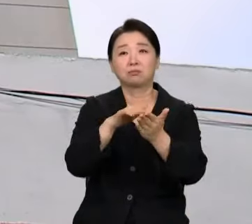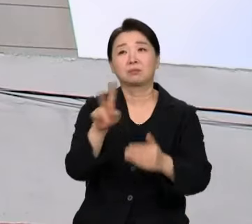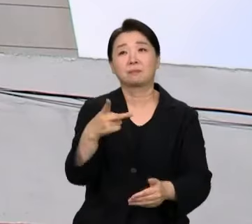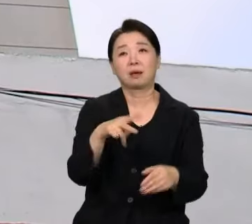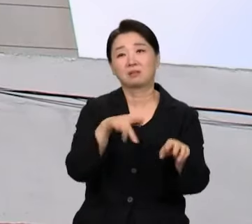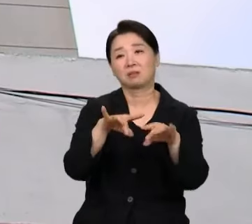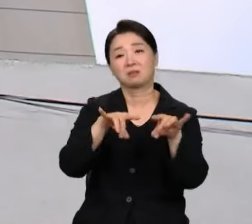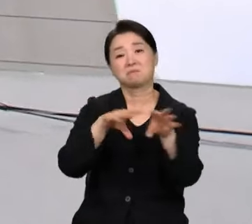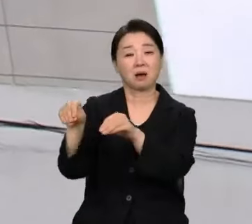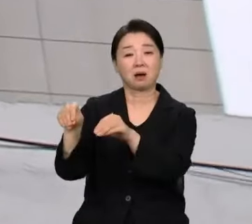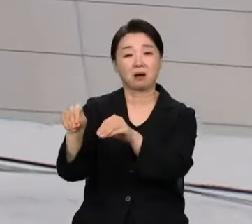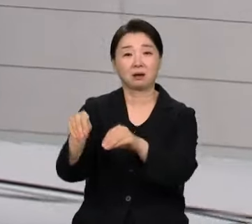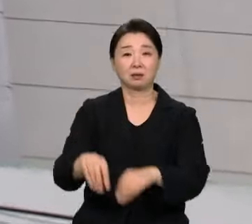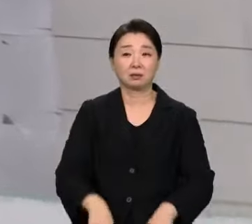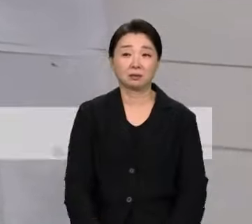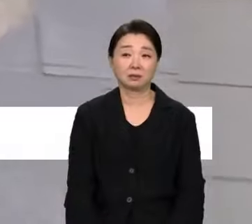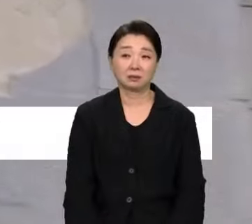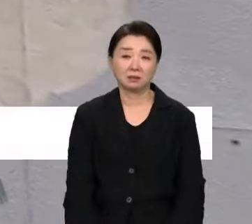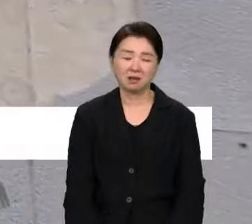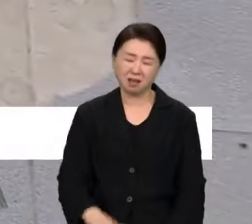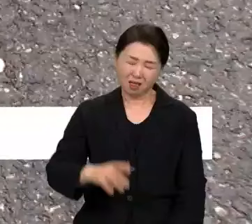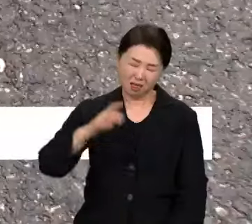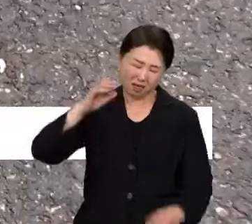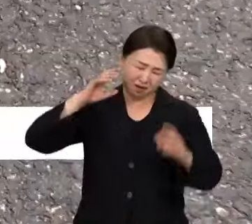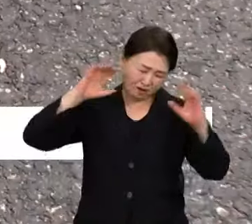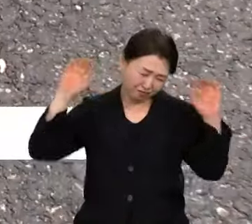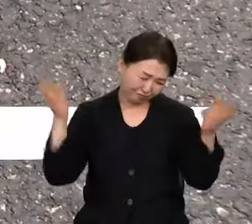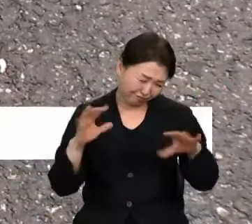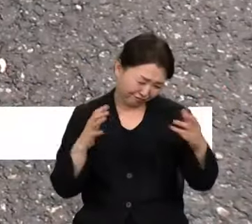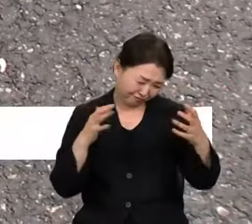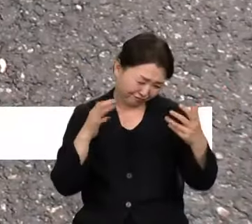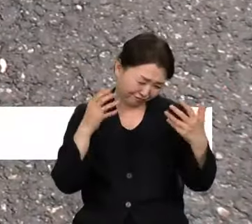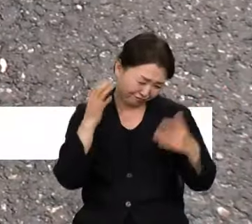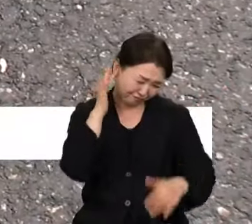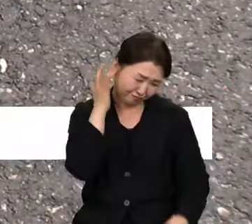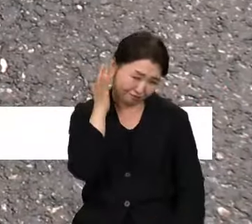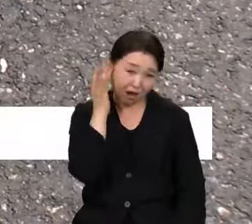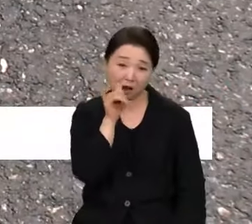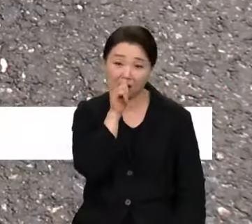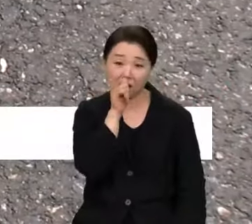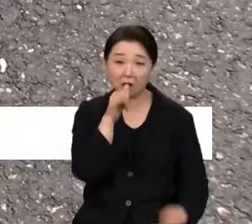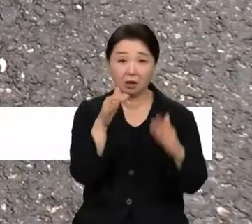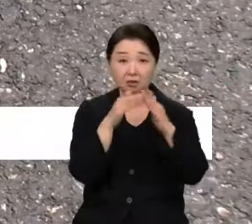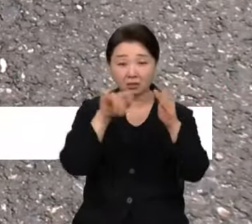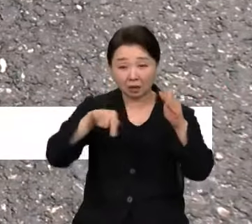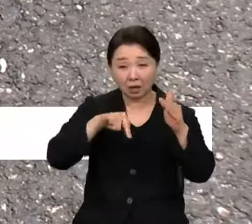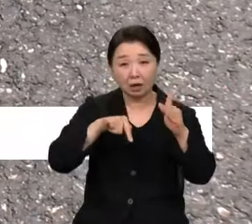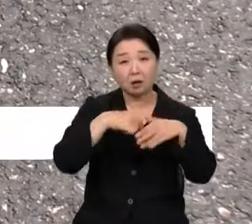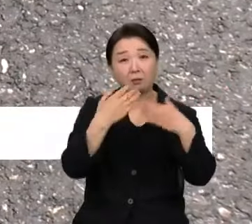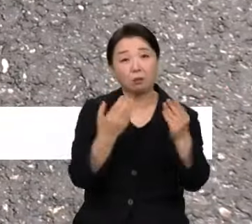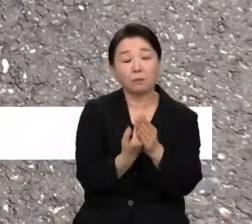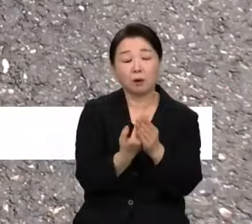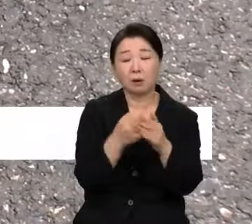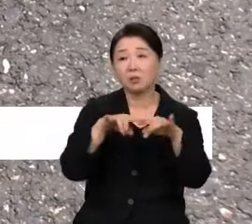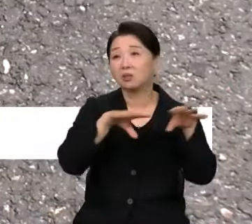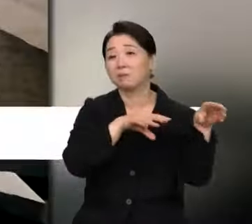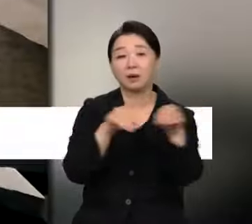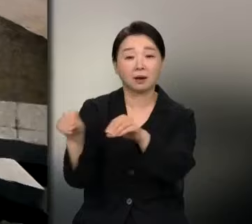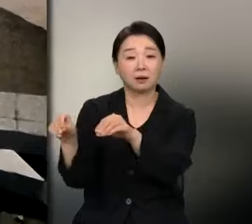전기가 끊기기도 했습니다. 강풍 소리가 휘웅 하고 불면서 갑자기 집안 전체가 그 암전이